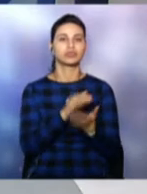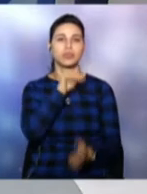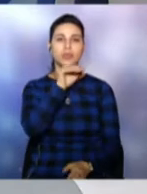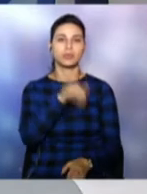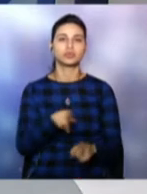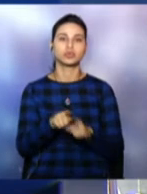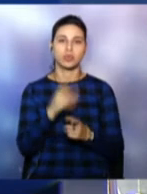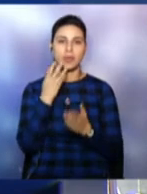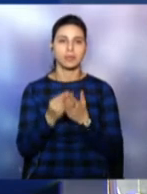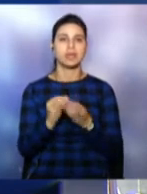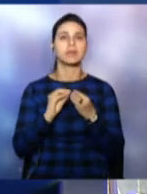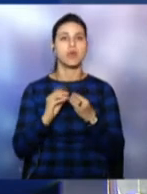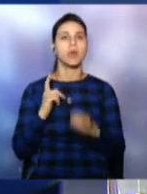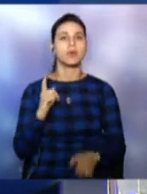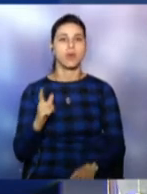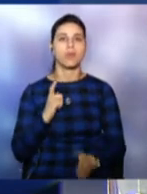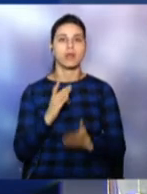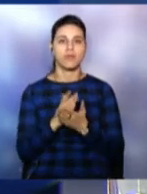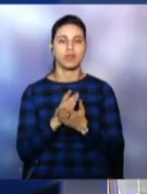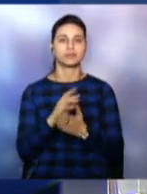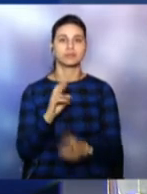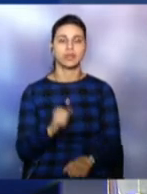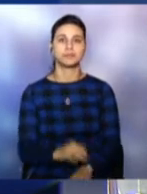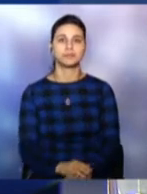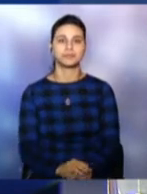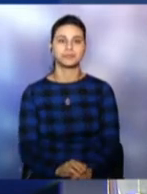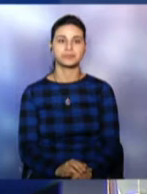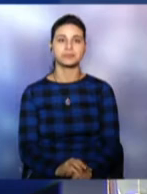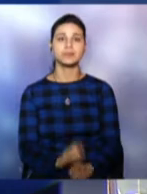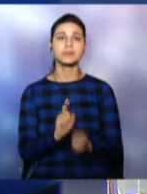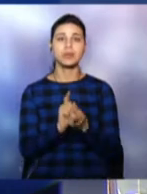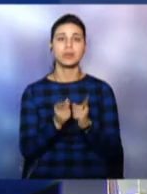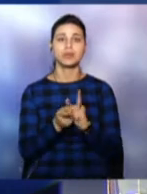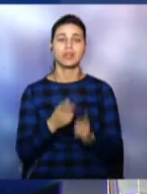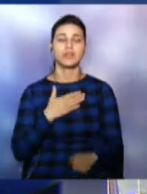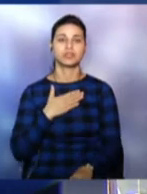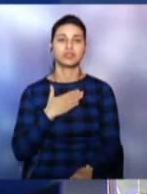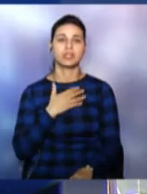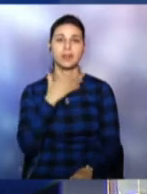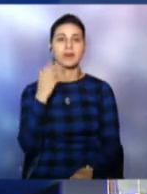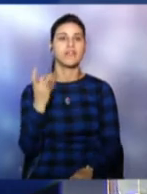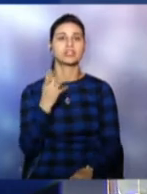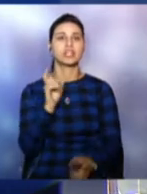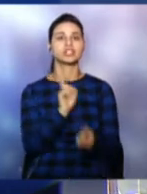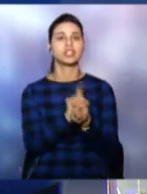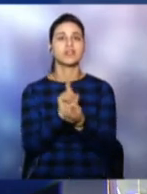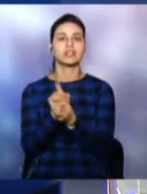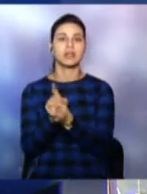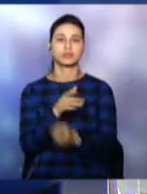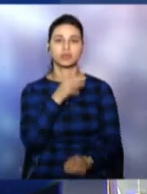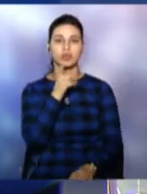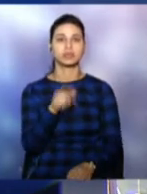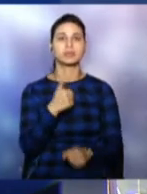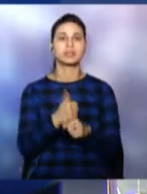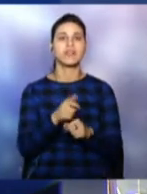პროფესიული, არამედ პირადი მეგობრობას გვაკავშირებს და მიუხედავად ჩვენი მრავალჯერადი შეხვედრებისა,